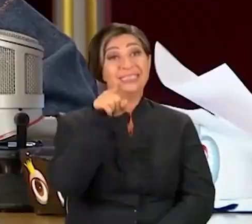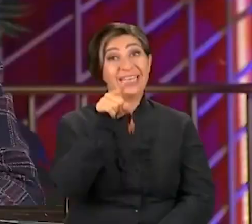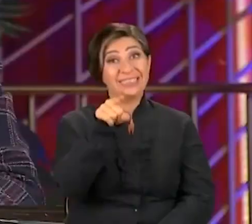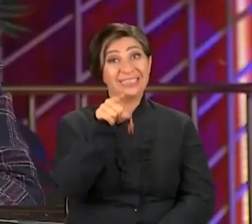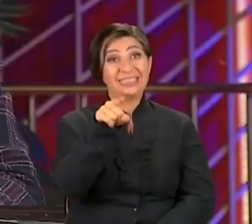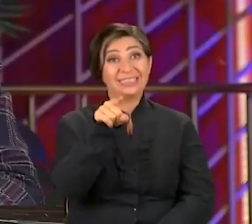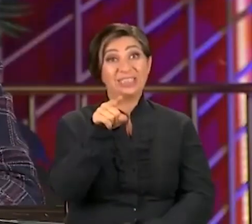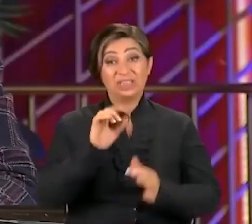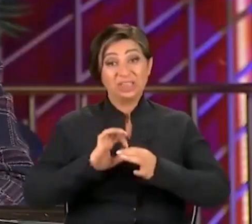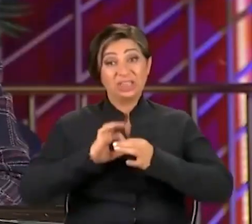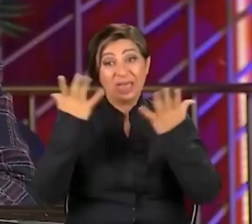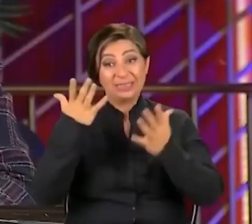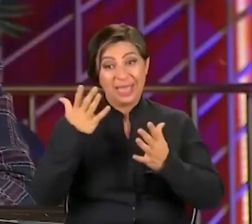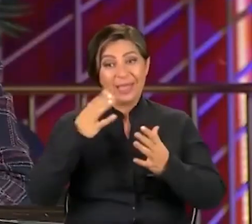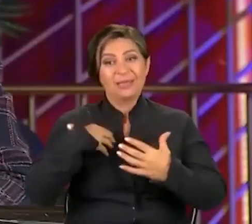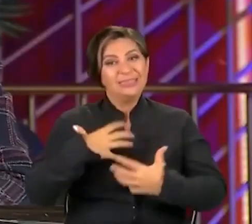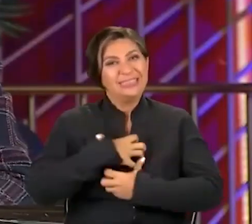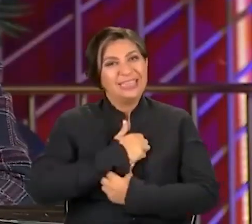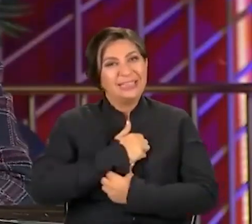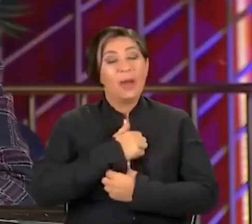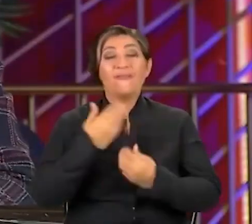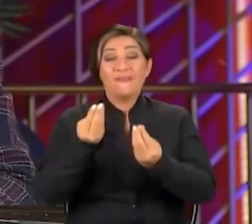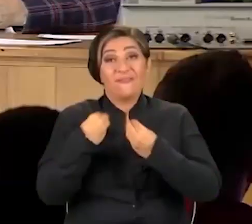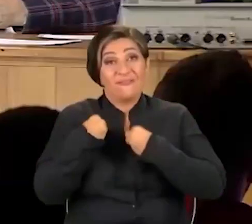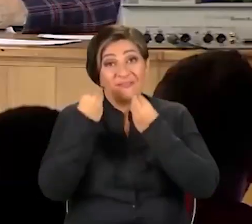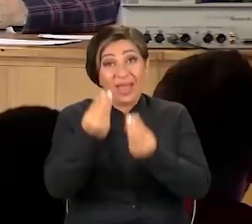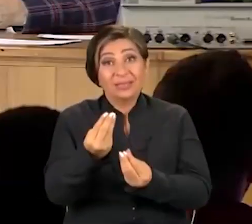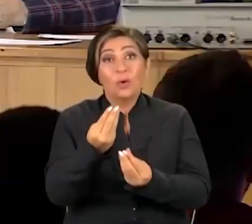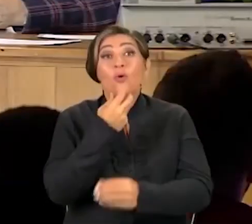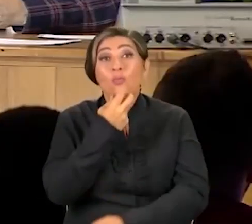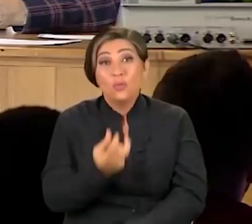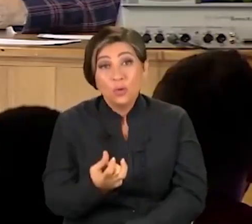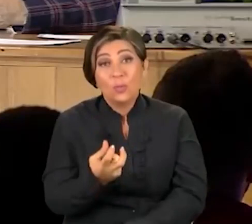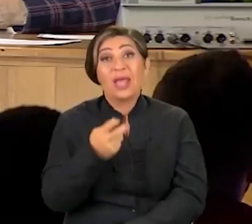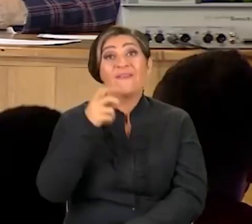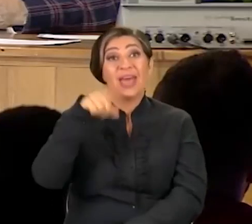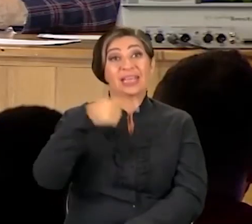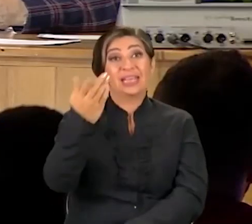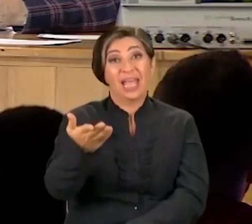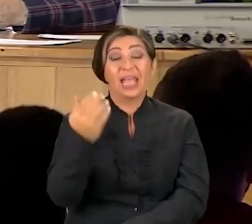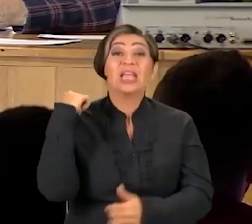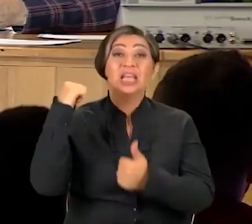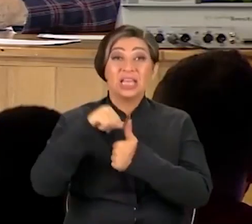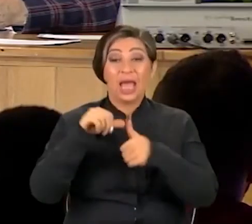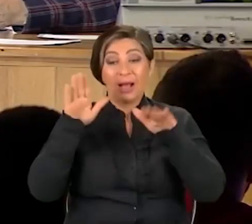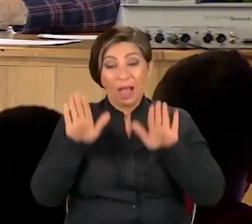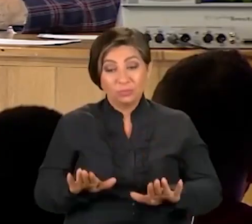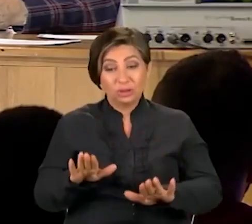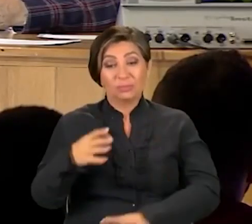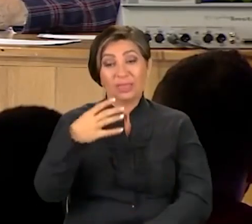Sensin çare derdime, verdim ömrümü vergine, yine